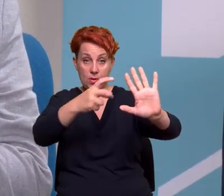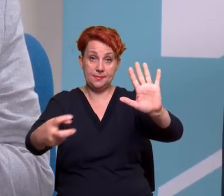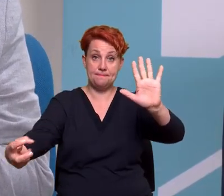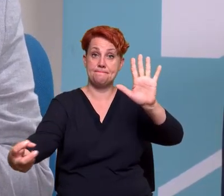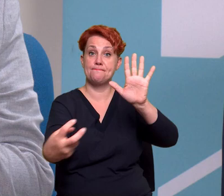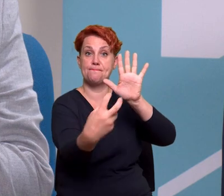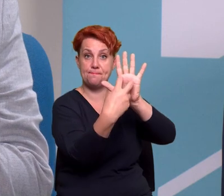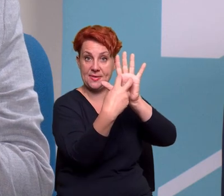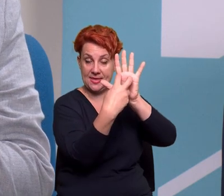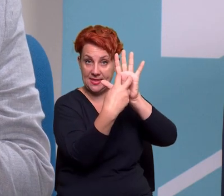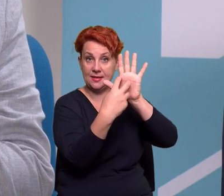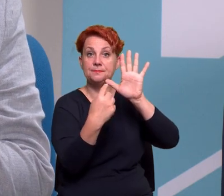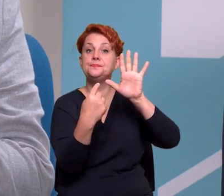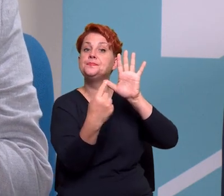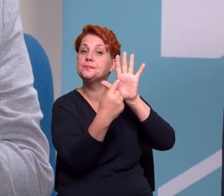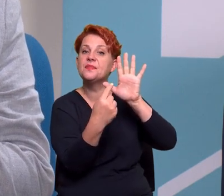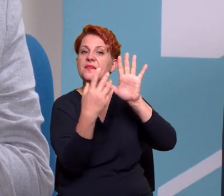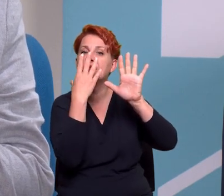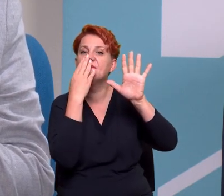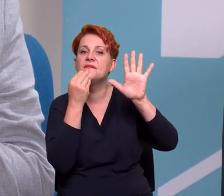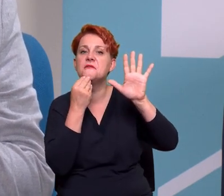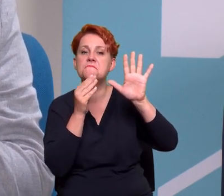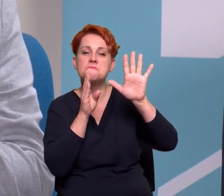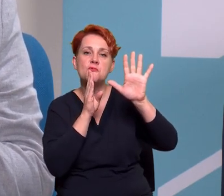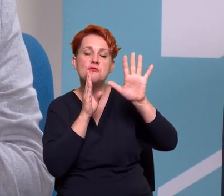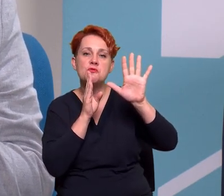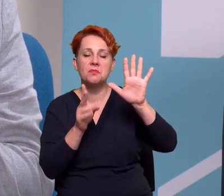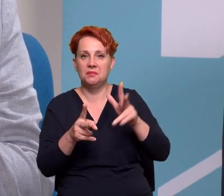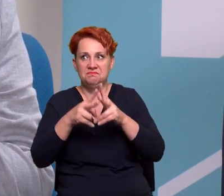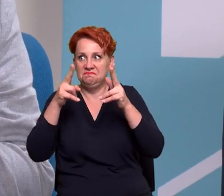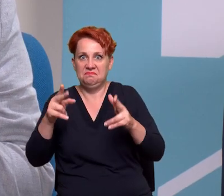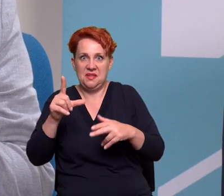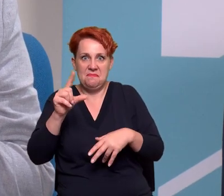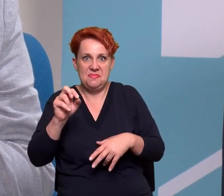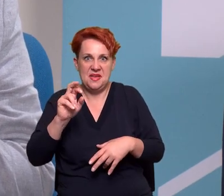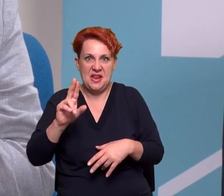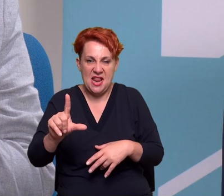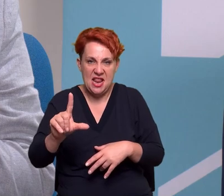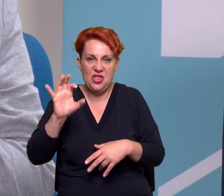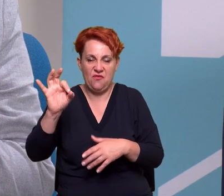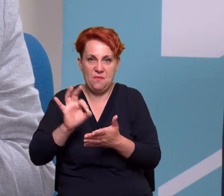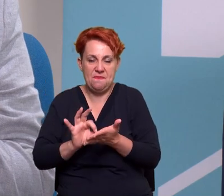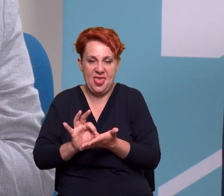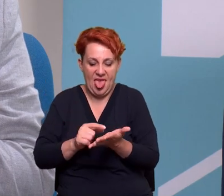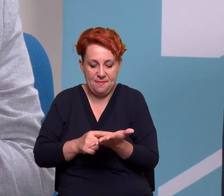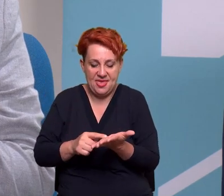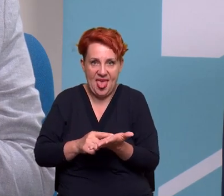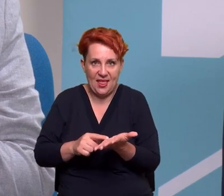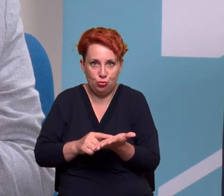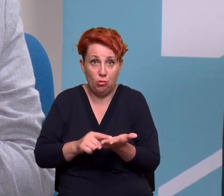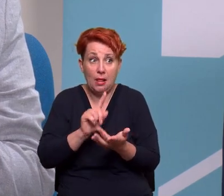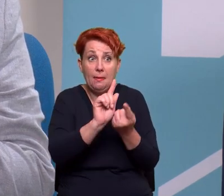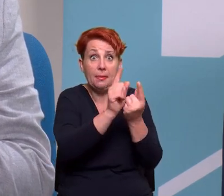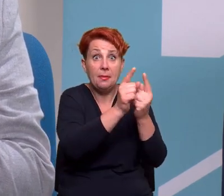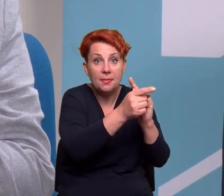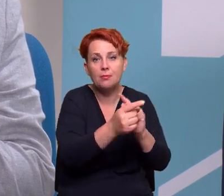na tym herbie, no wygląda jak z PRL-owskiej 10-groszówki. Został przerobiony.